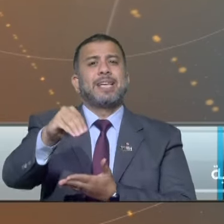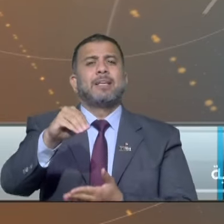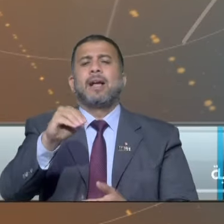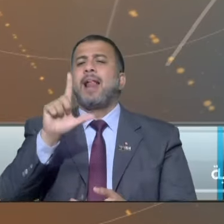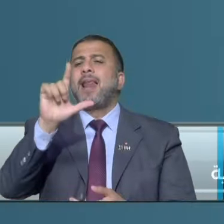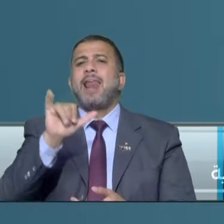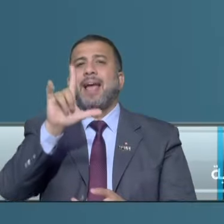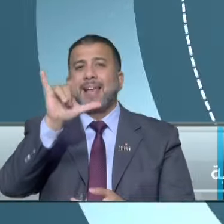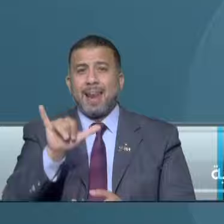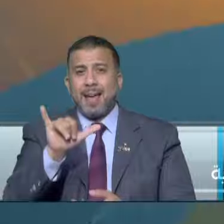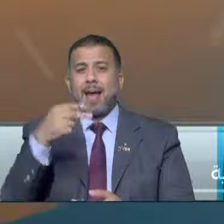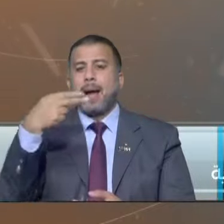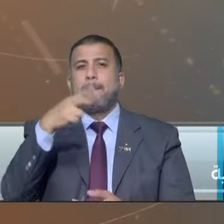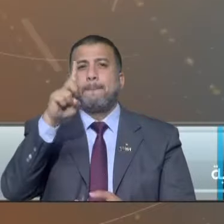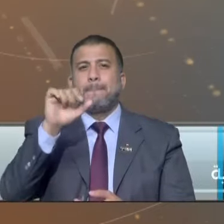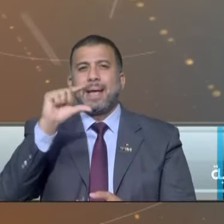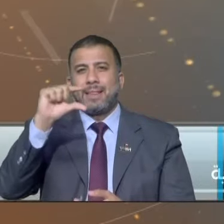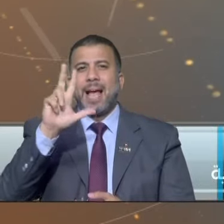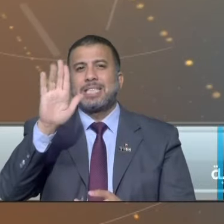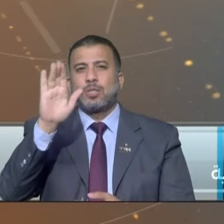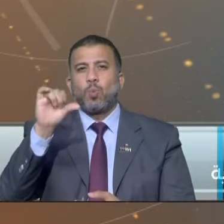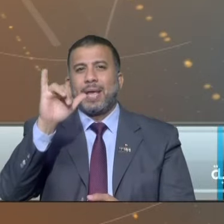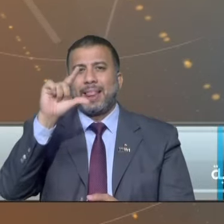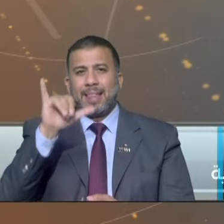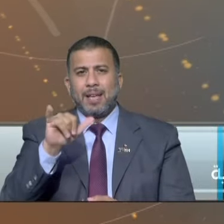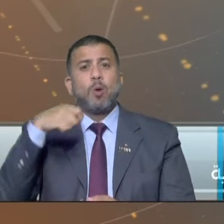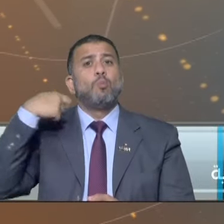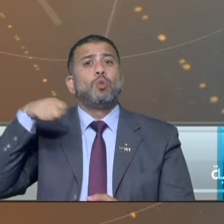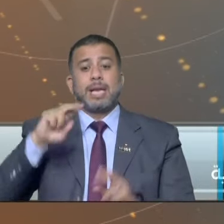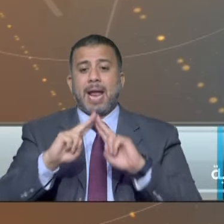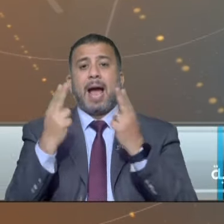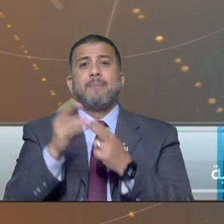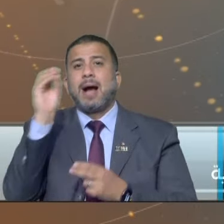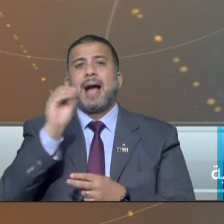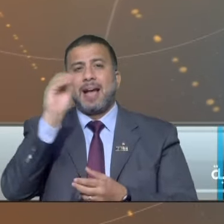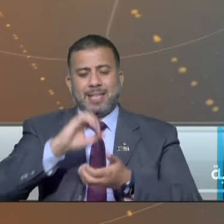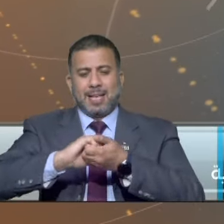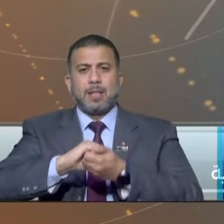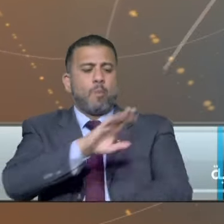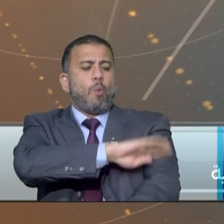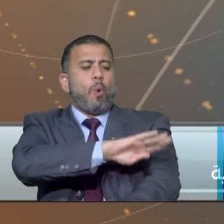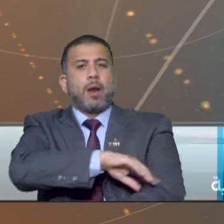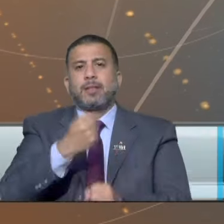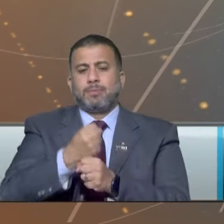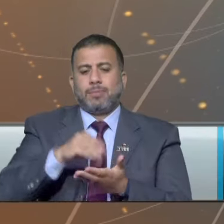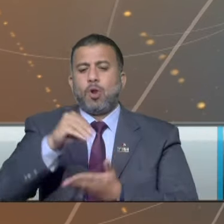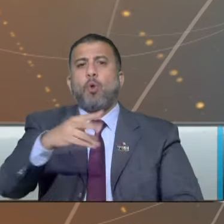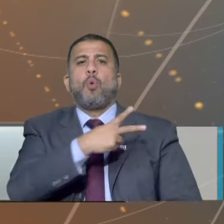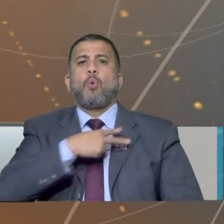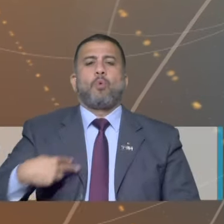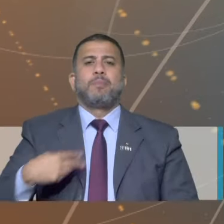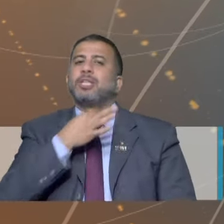وتعيين سعاده ليلى عبيد عجيل السويدي في وظيفه مدير عام الهيئه الاتحاديه للموارد البشريه